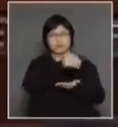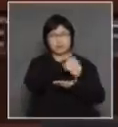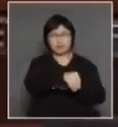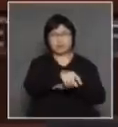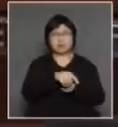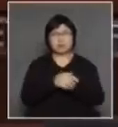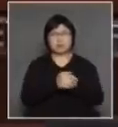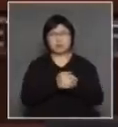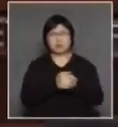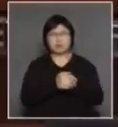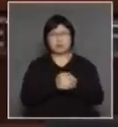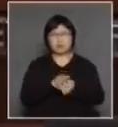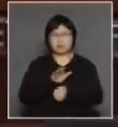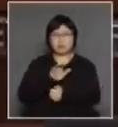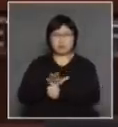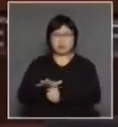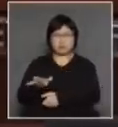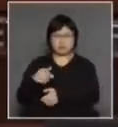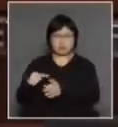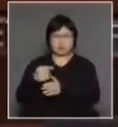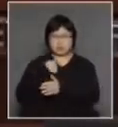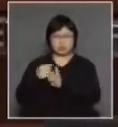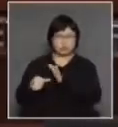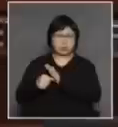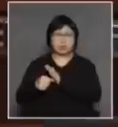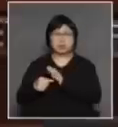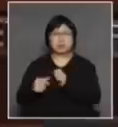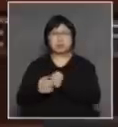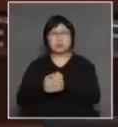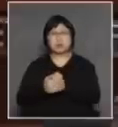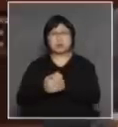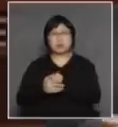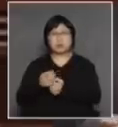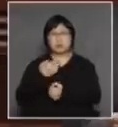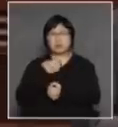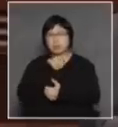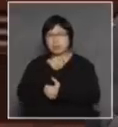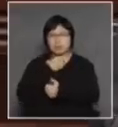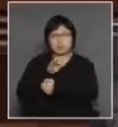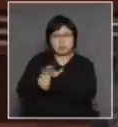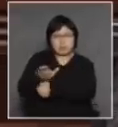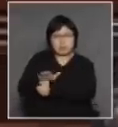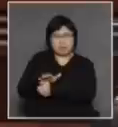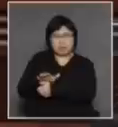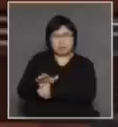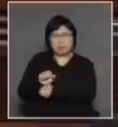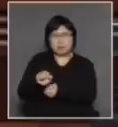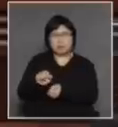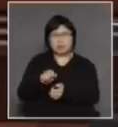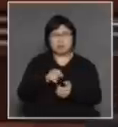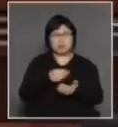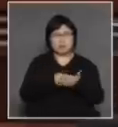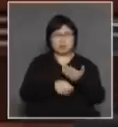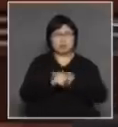依個去舒緩最需要依個舒難解困嘅一群咧，銷售税可以考慮